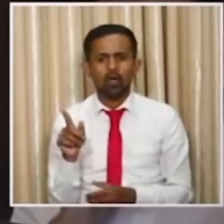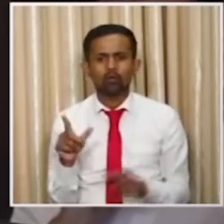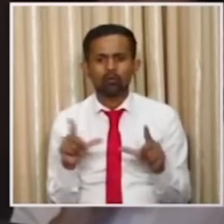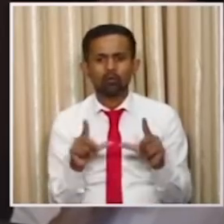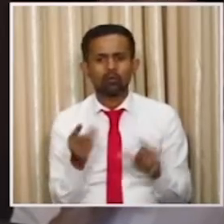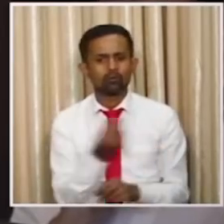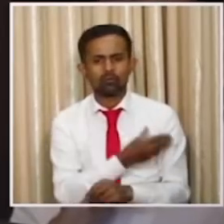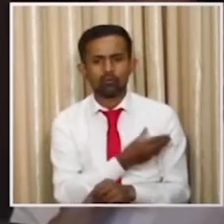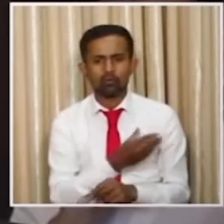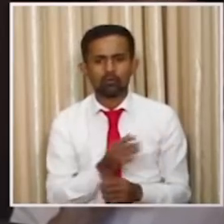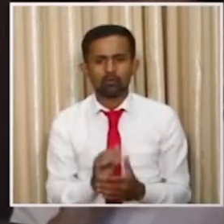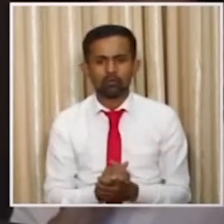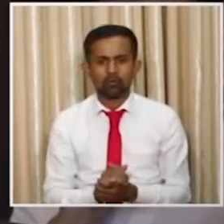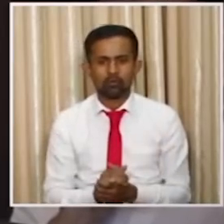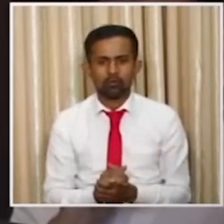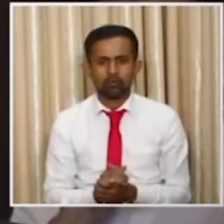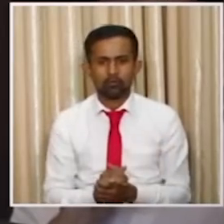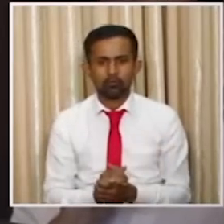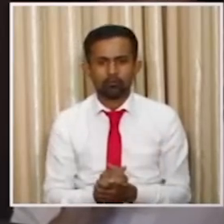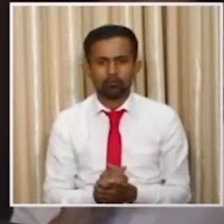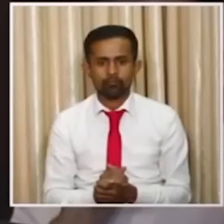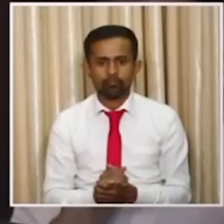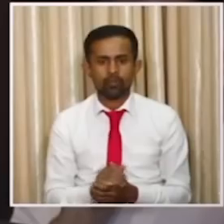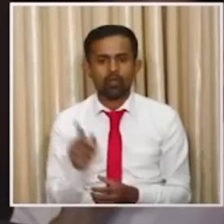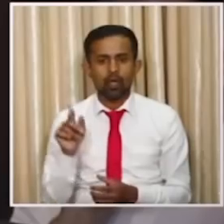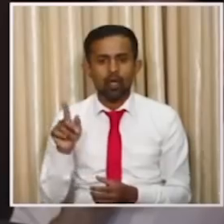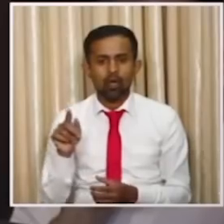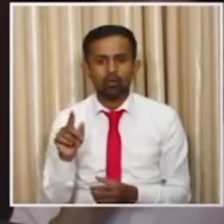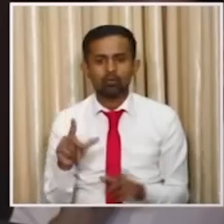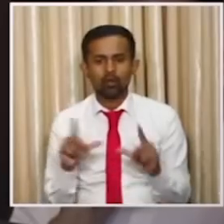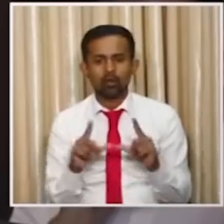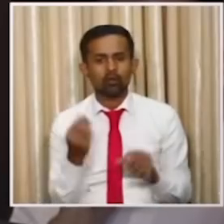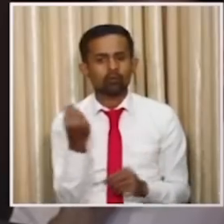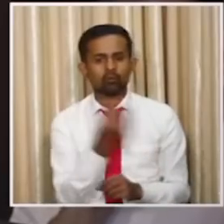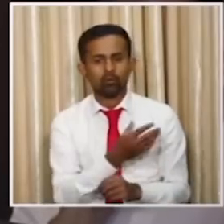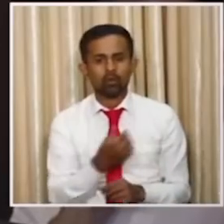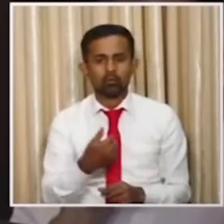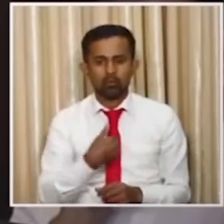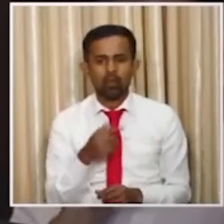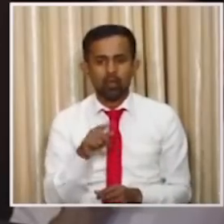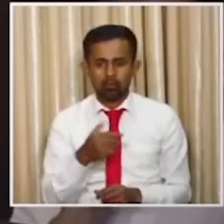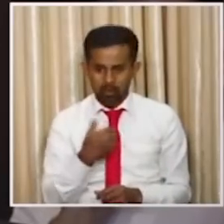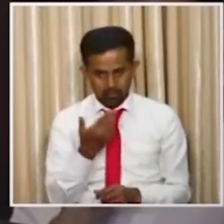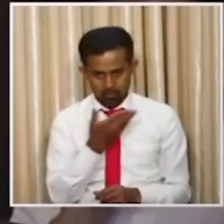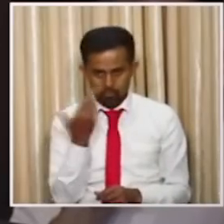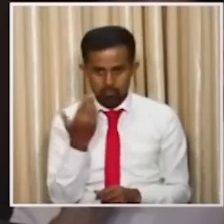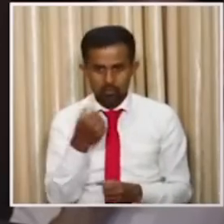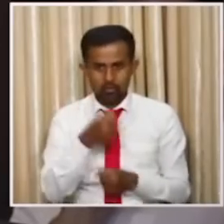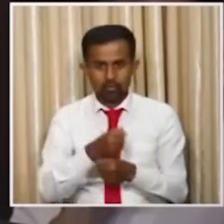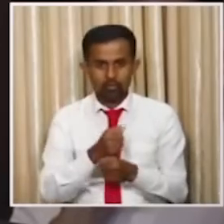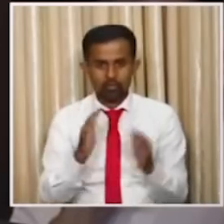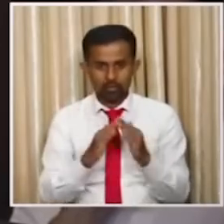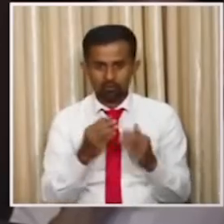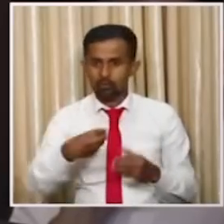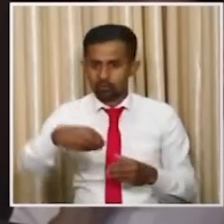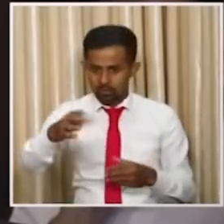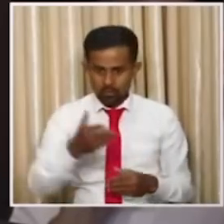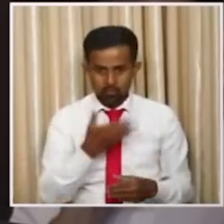தீர்க்க யாரேனும் முயன்றால் அது முற்றிலும் எதிரானது. நாம் வேலை செய்யும் போது அது தடைப்படுகிறது. இவர் கூலி